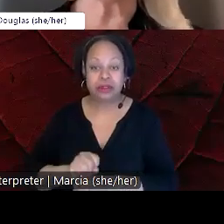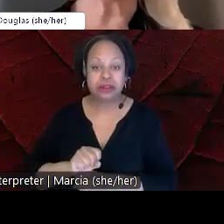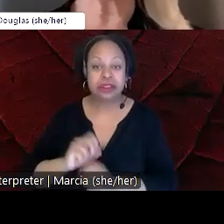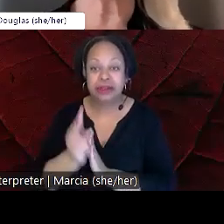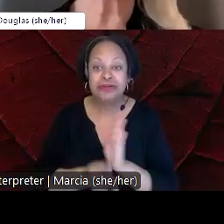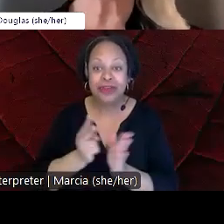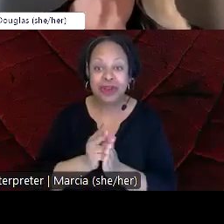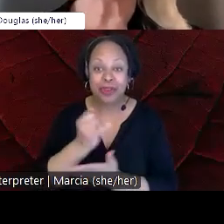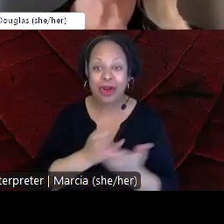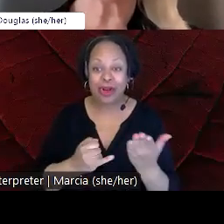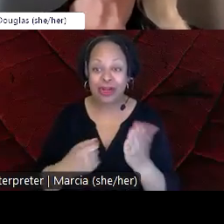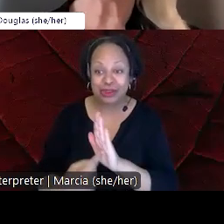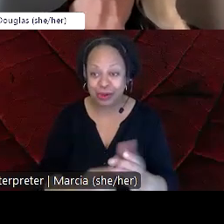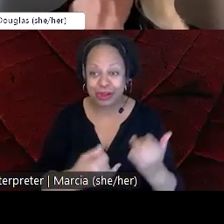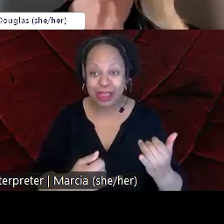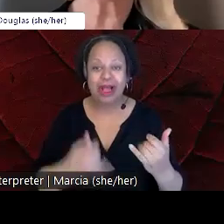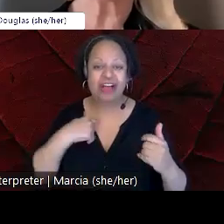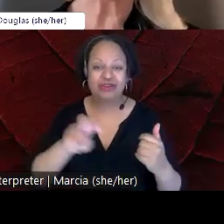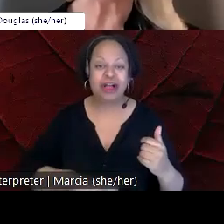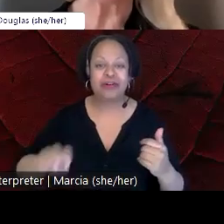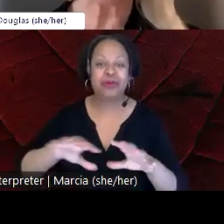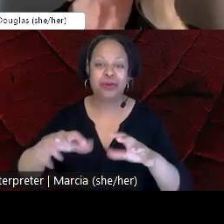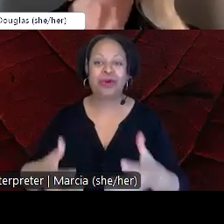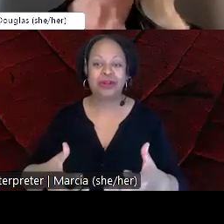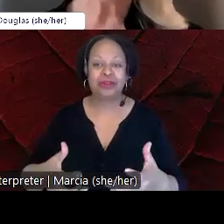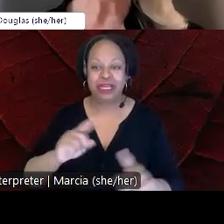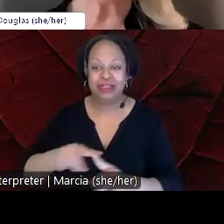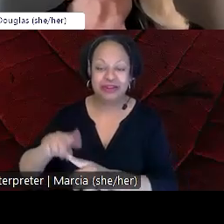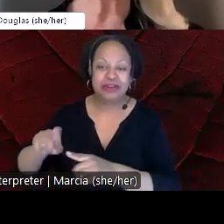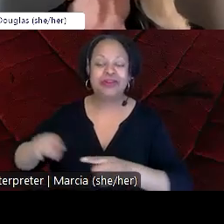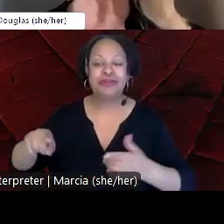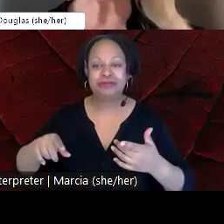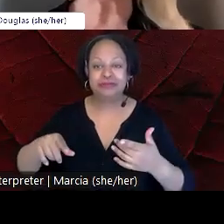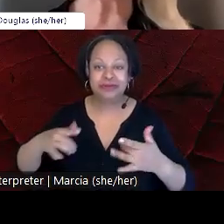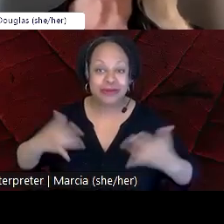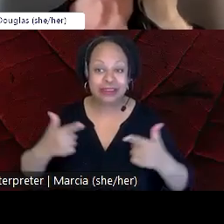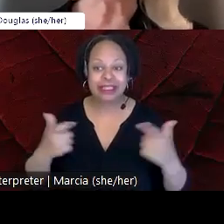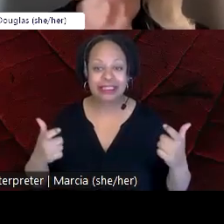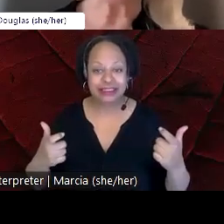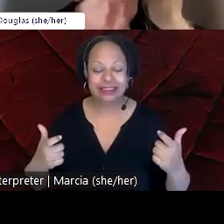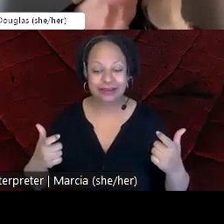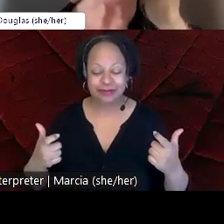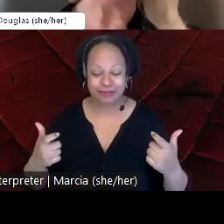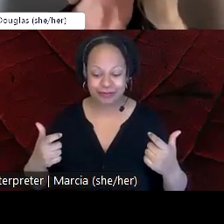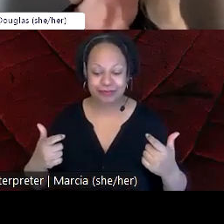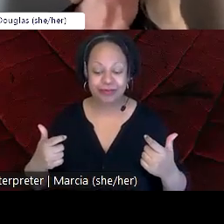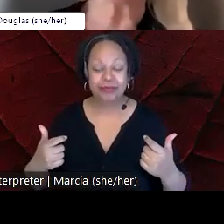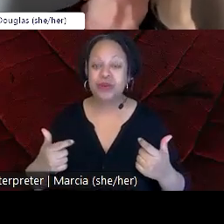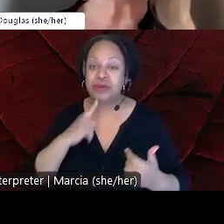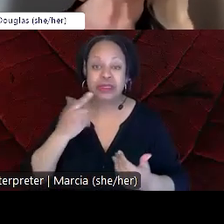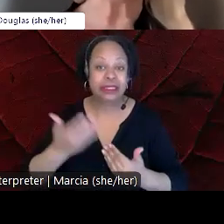Et les vidéos et les œuvres que je vais vous montrer ont